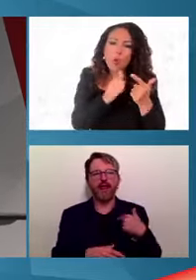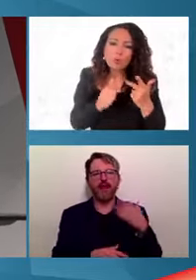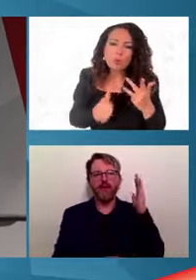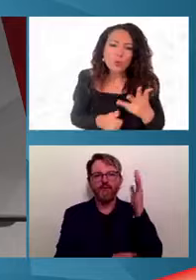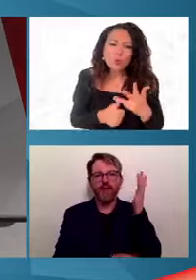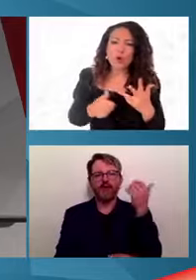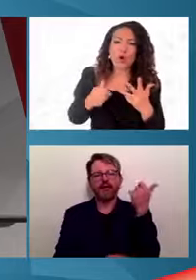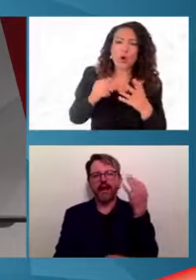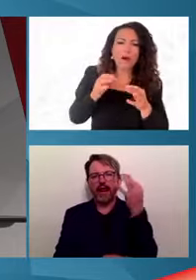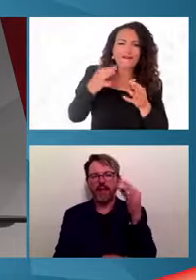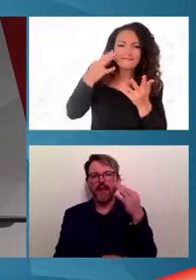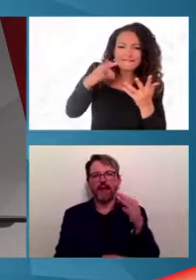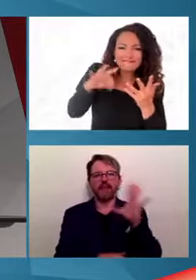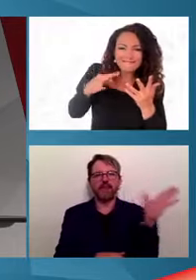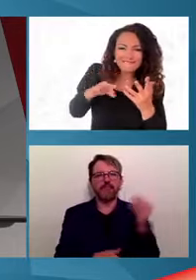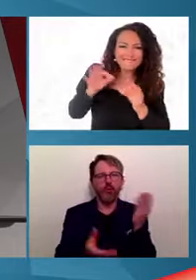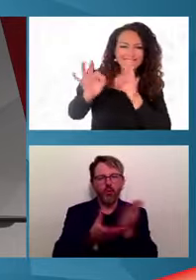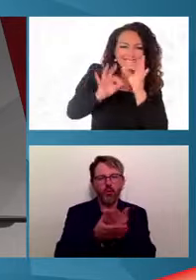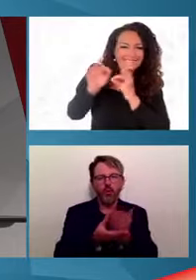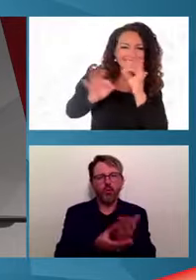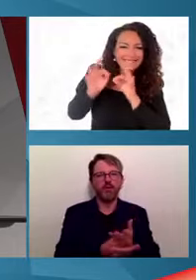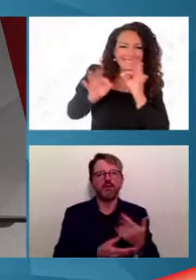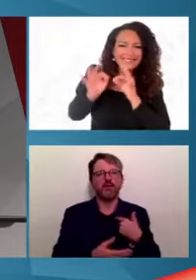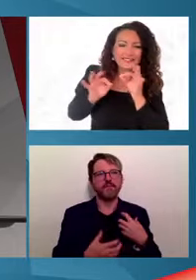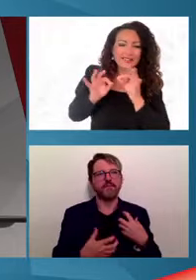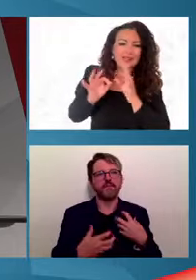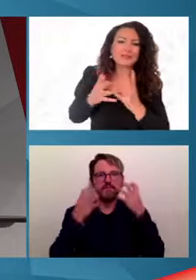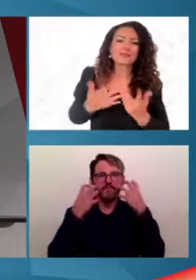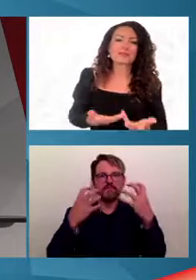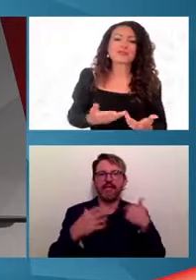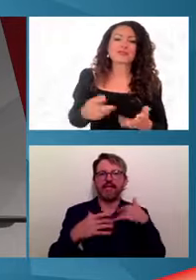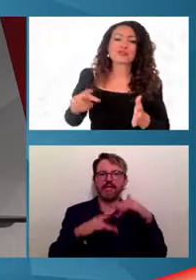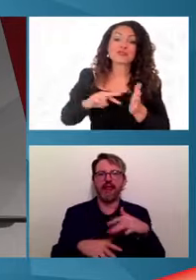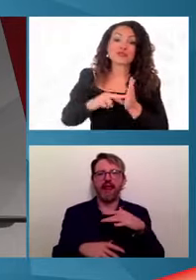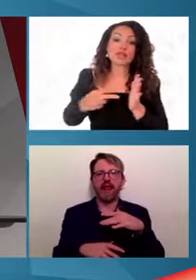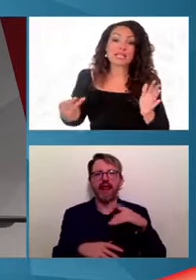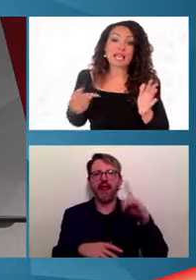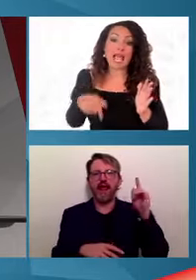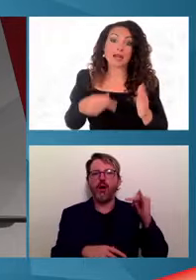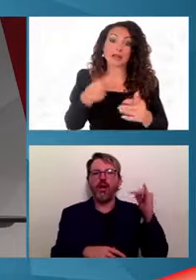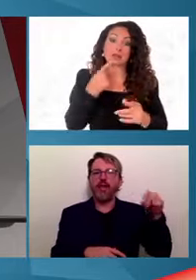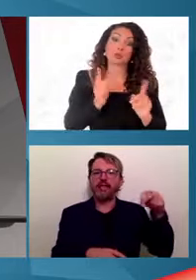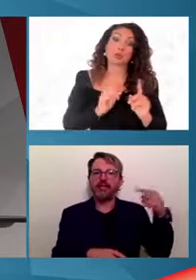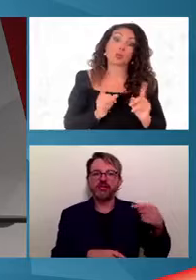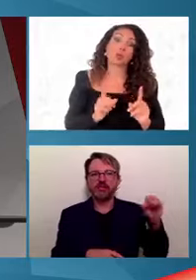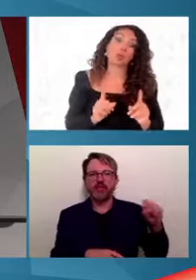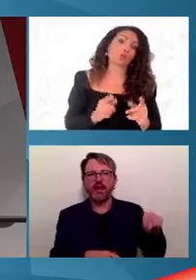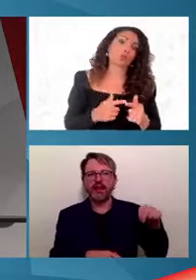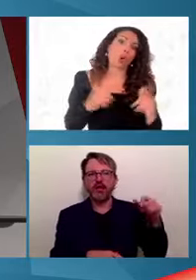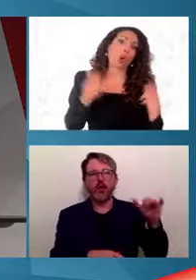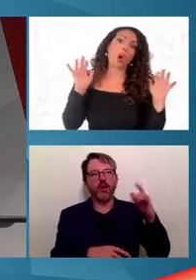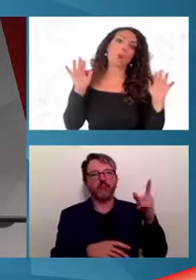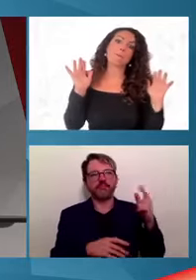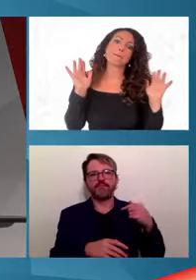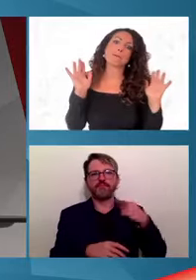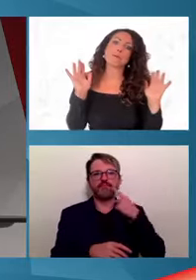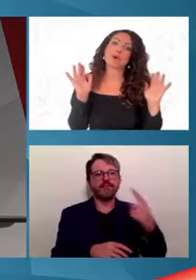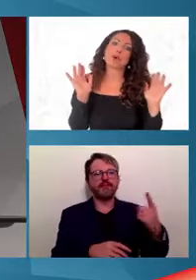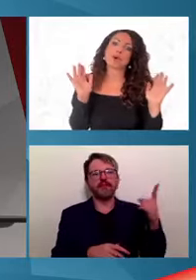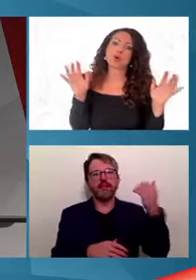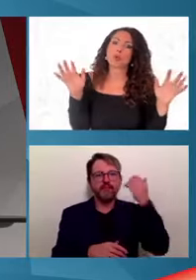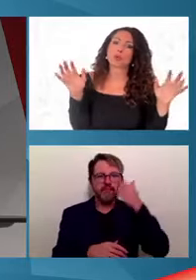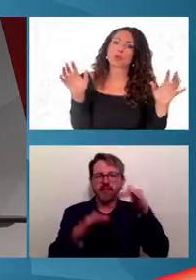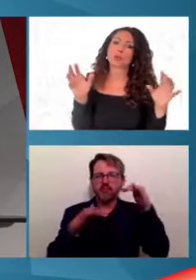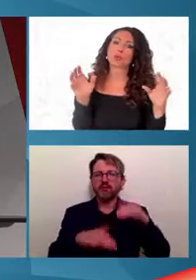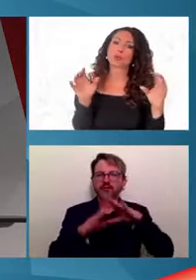siamo concentrati a realizzarlo. L'ingegner Gemellaro, il mio capo dipartimento, mi diceva riduci che sono pochi minuti per i quali tu puoi parlare.